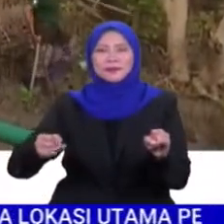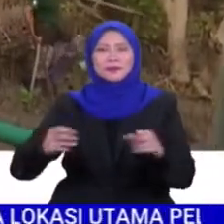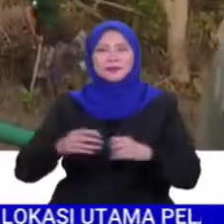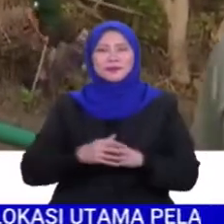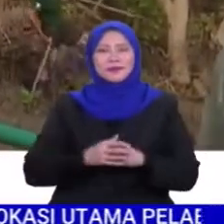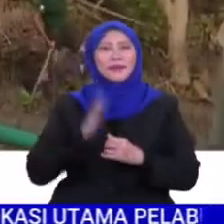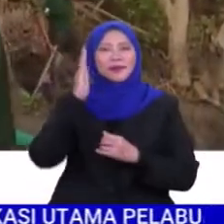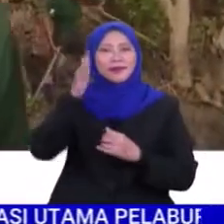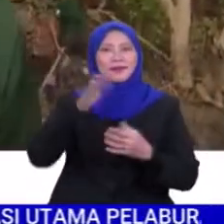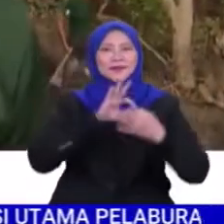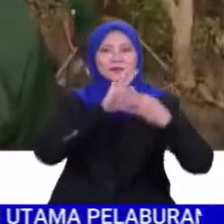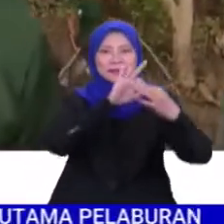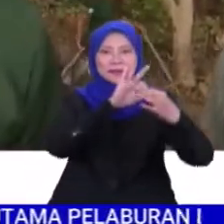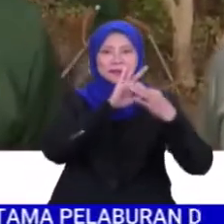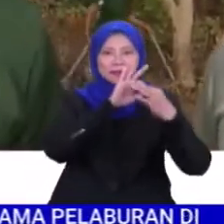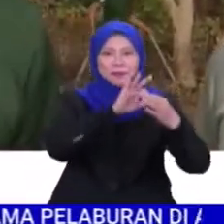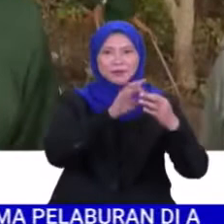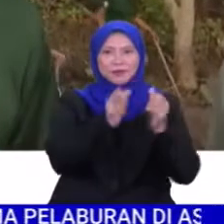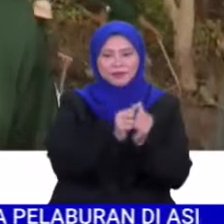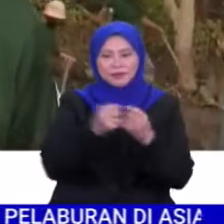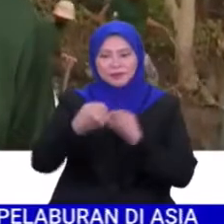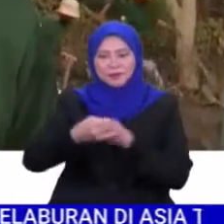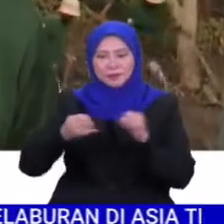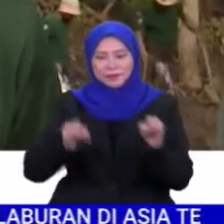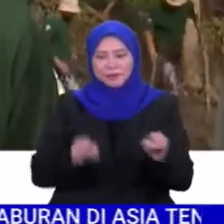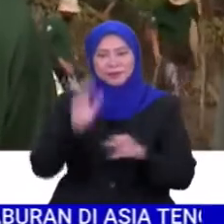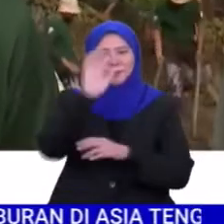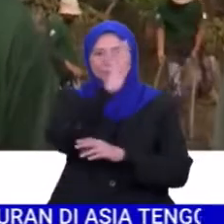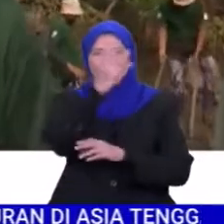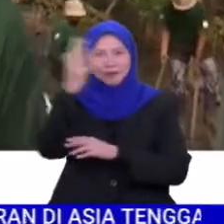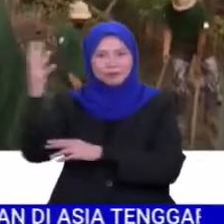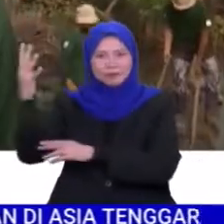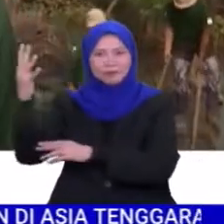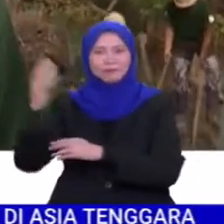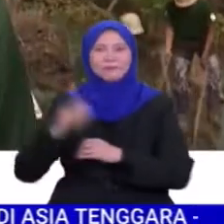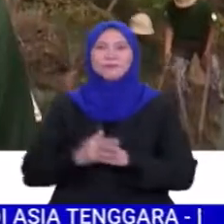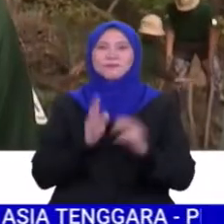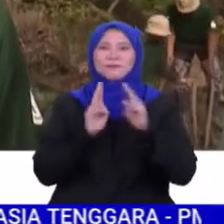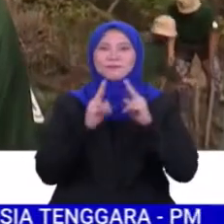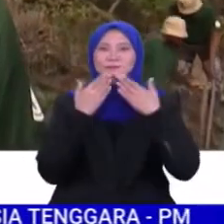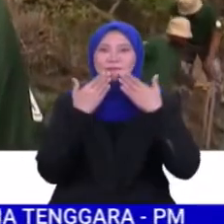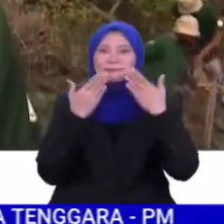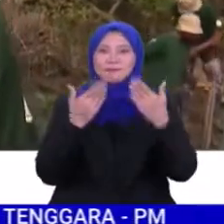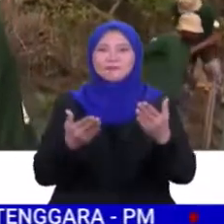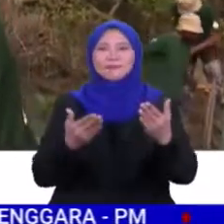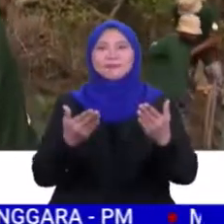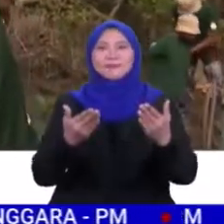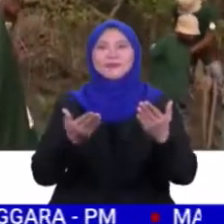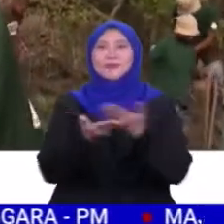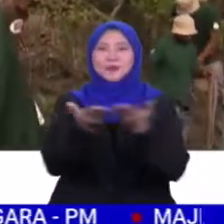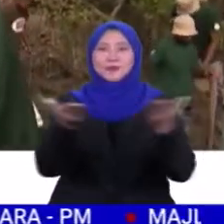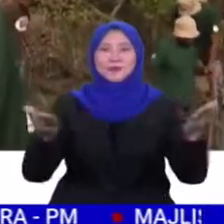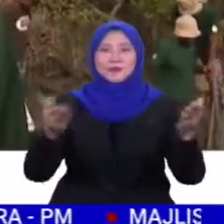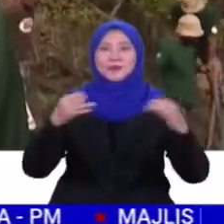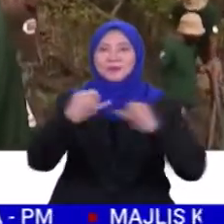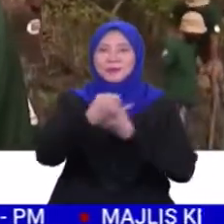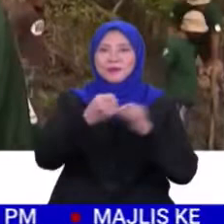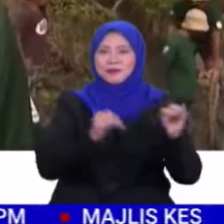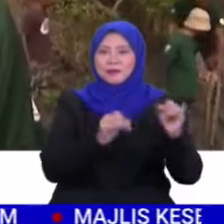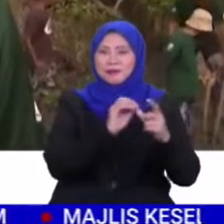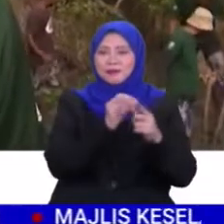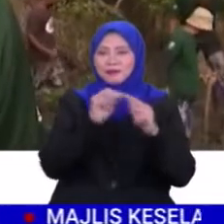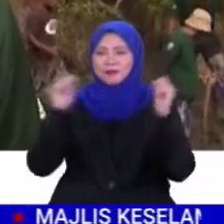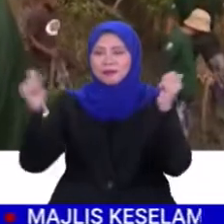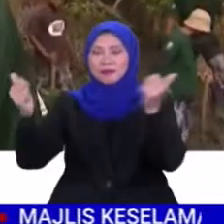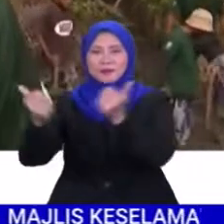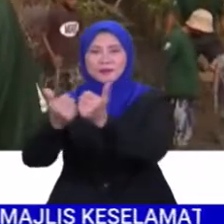bekerjasama dengan dengan jabatan hutan untuk menjagakan program ini saya mengucapkan terima kasih kepada semua jabatan atau agensi aja